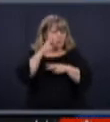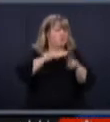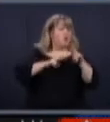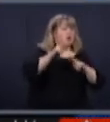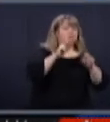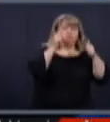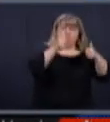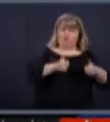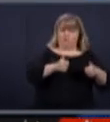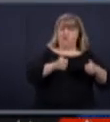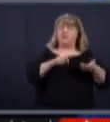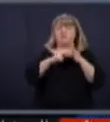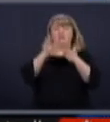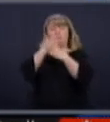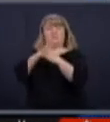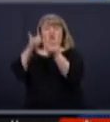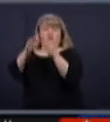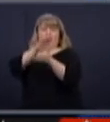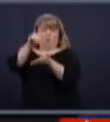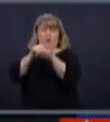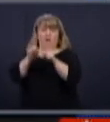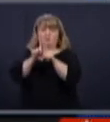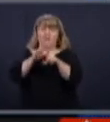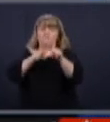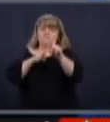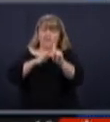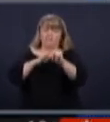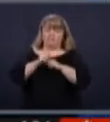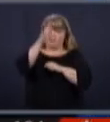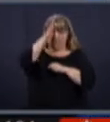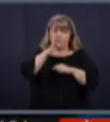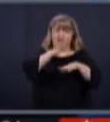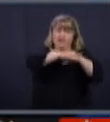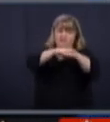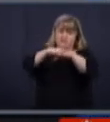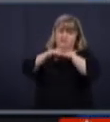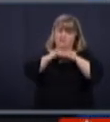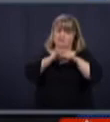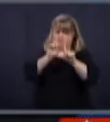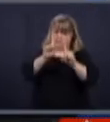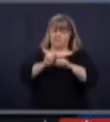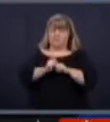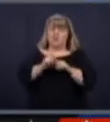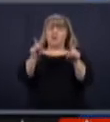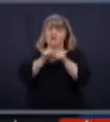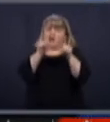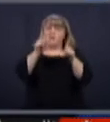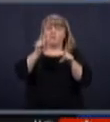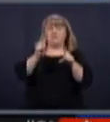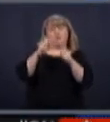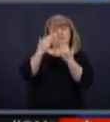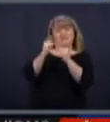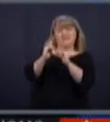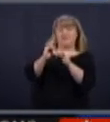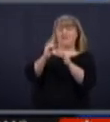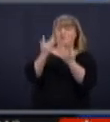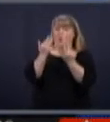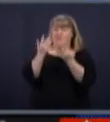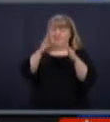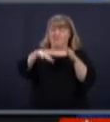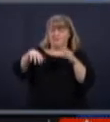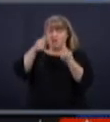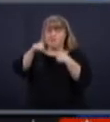suite prévenir les parents. On a quand même restreint le nombre de places dans les garderies là,